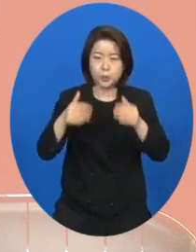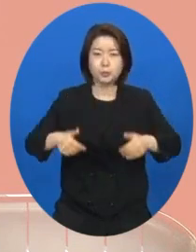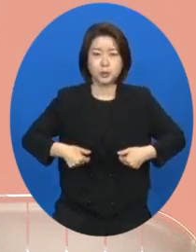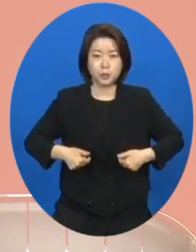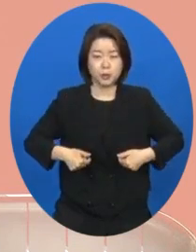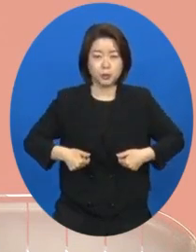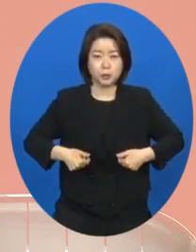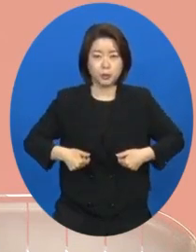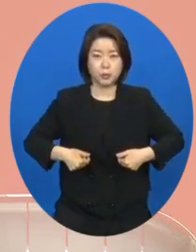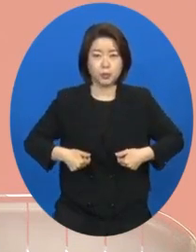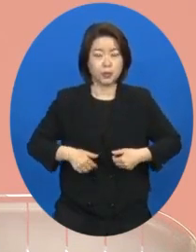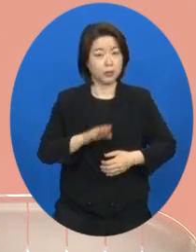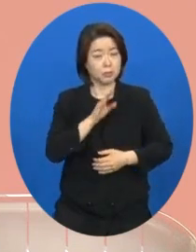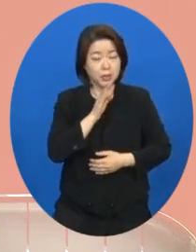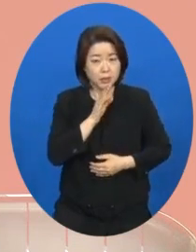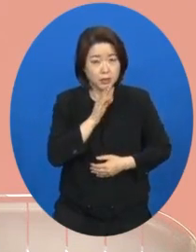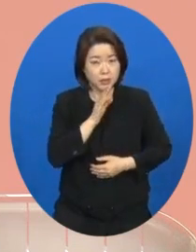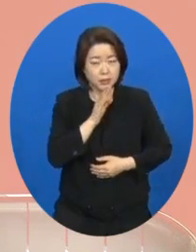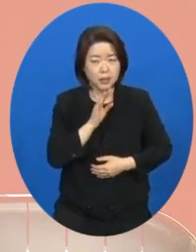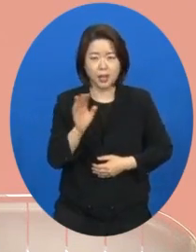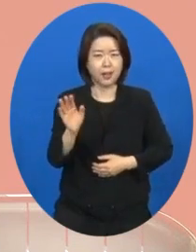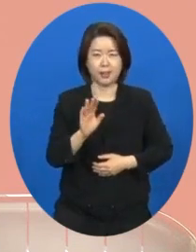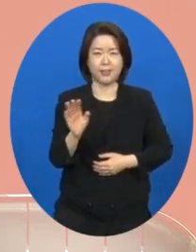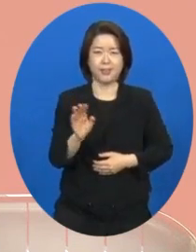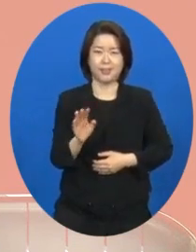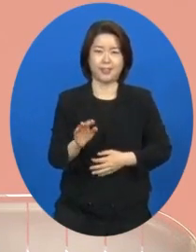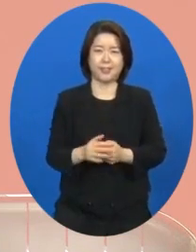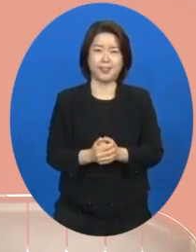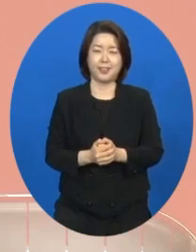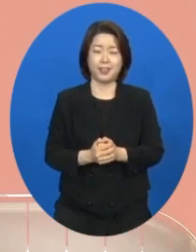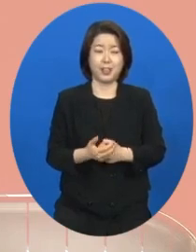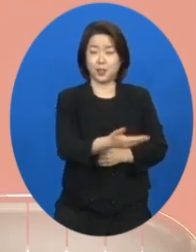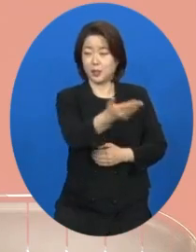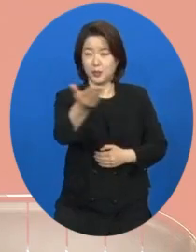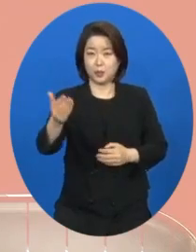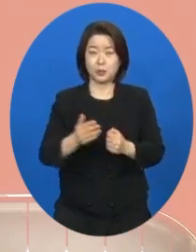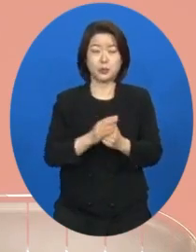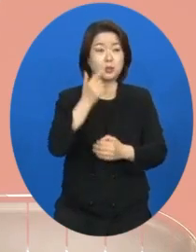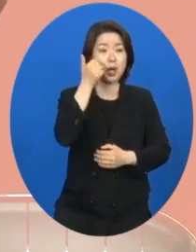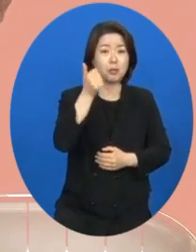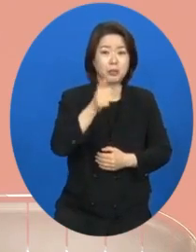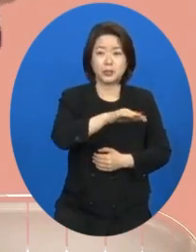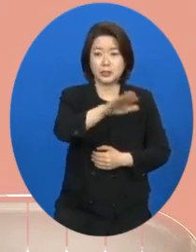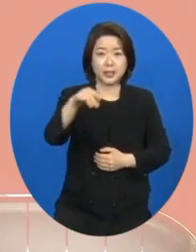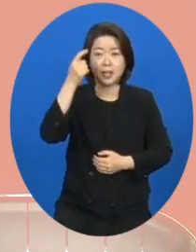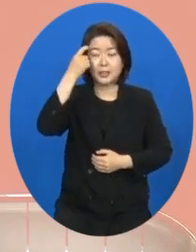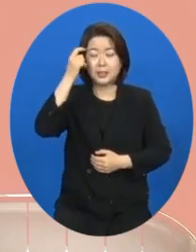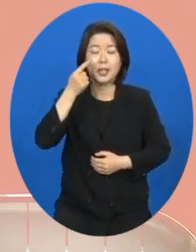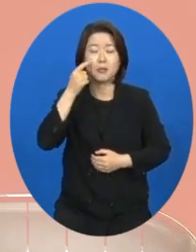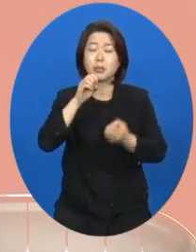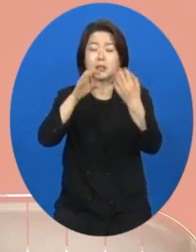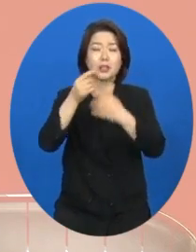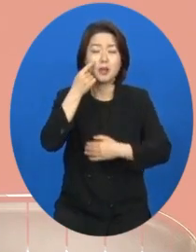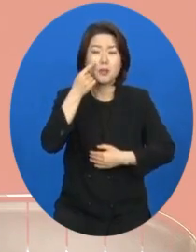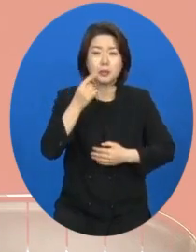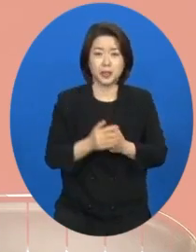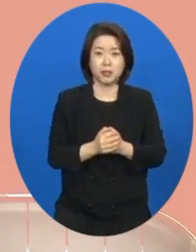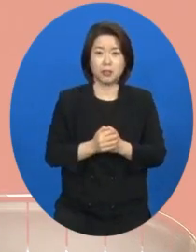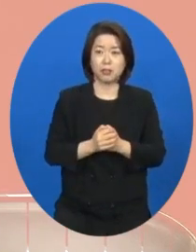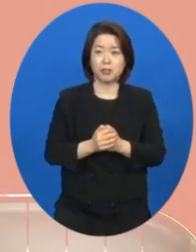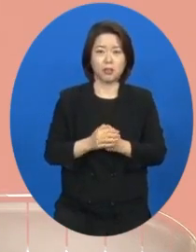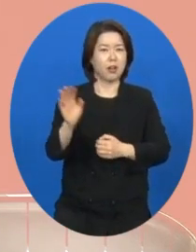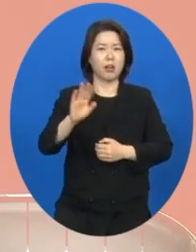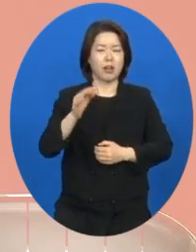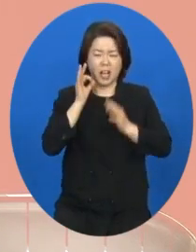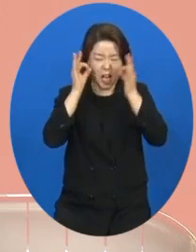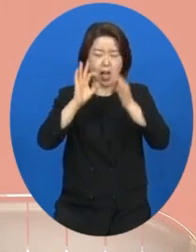필요하고 그런 겁니까? 여기 계신 아버지들 한번 대답해 보세요. 그냥 저절로